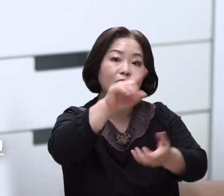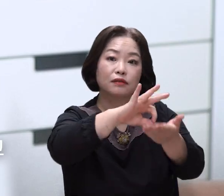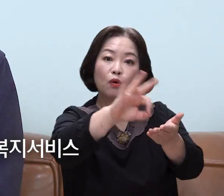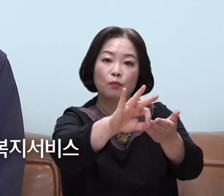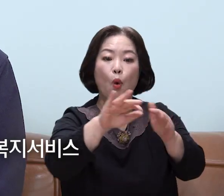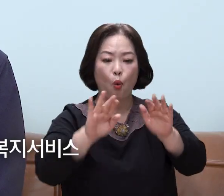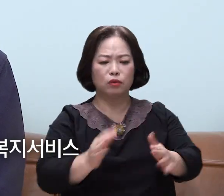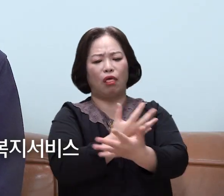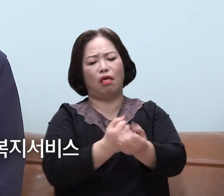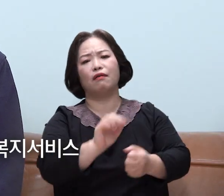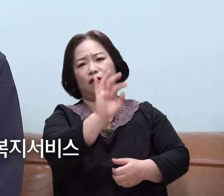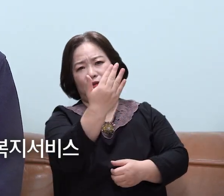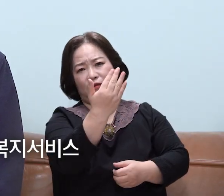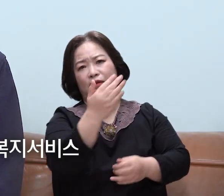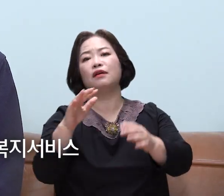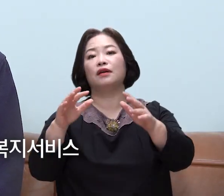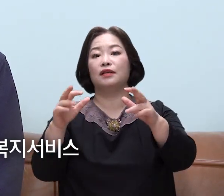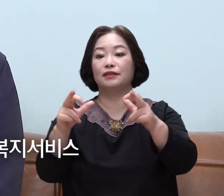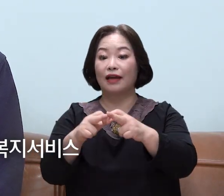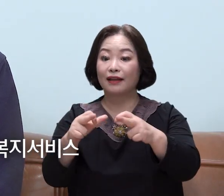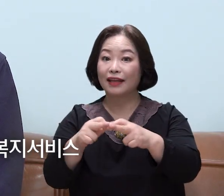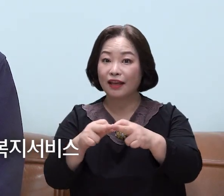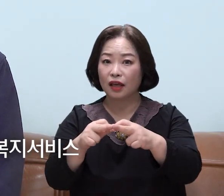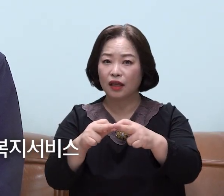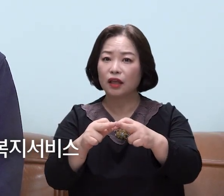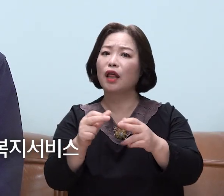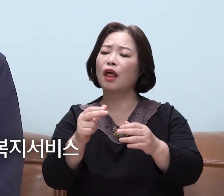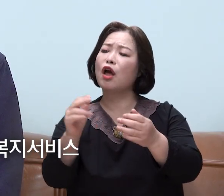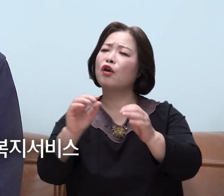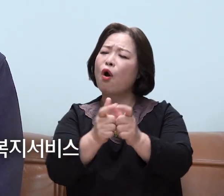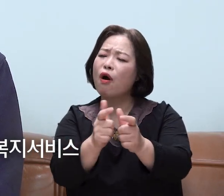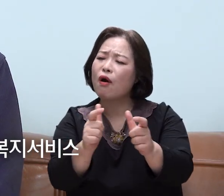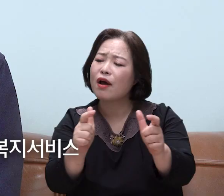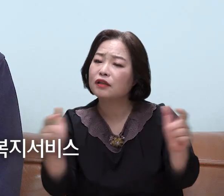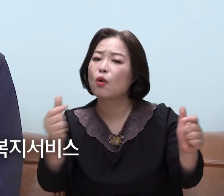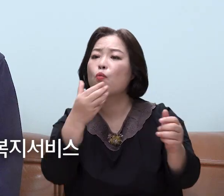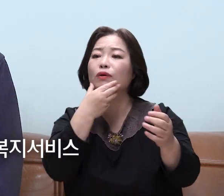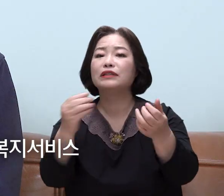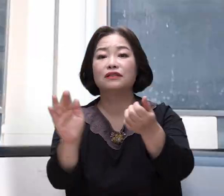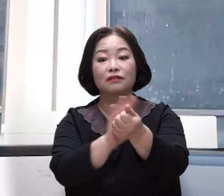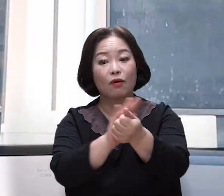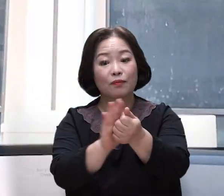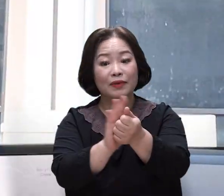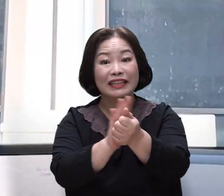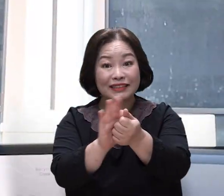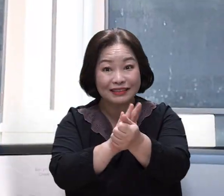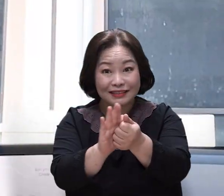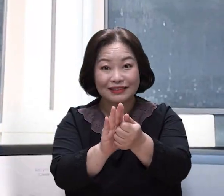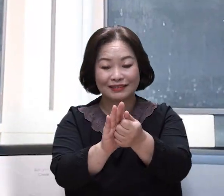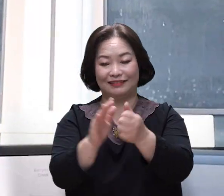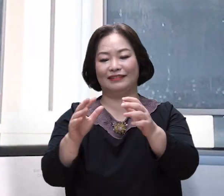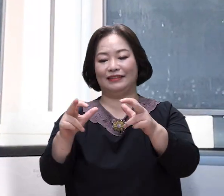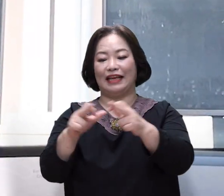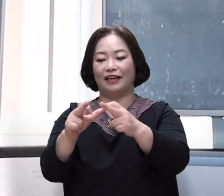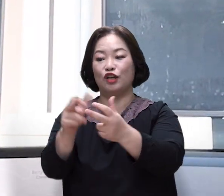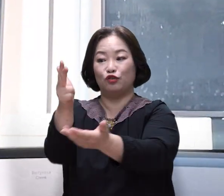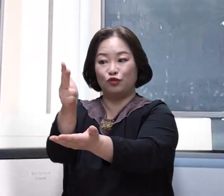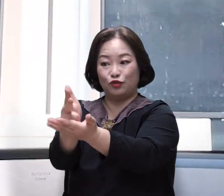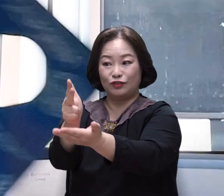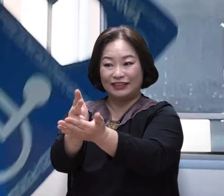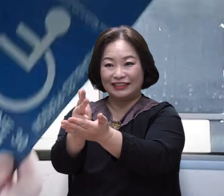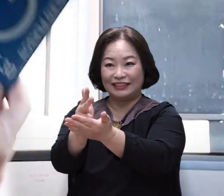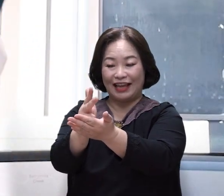수 있고, 실제적으로 장애인으로서 누리고 있는 어떤 복지 서비스, 그냥 이 장애인